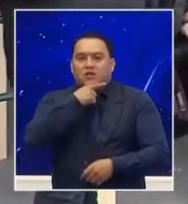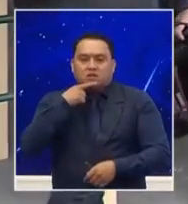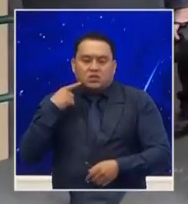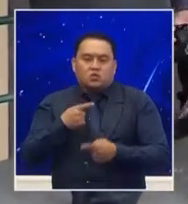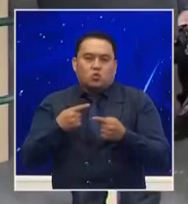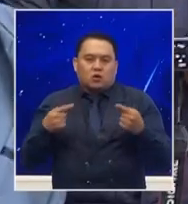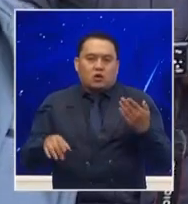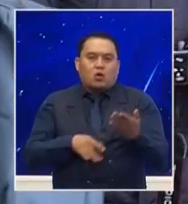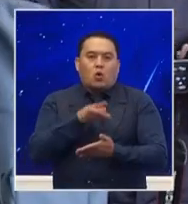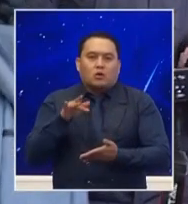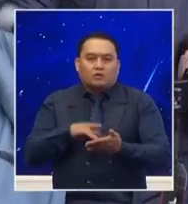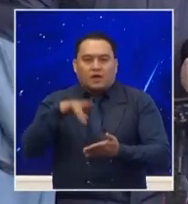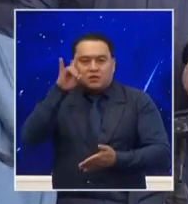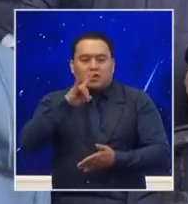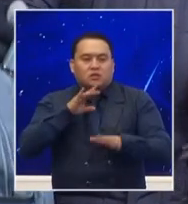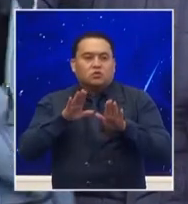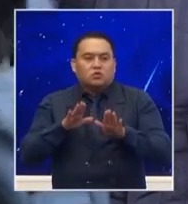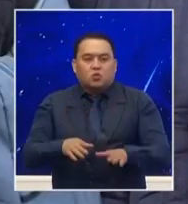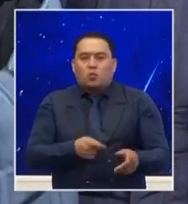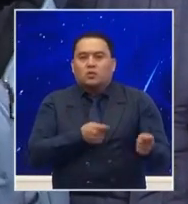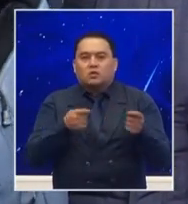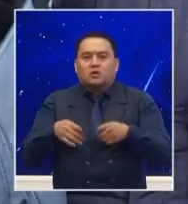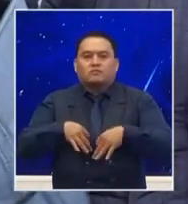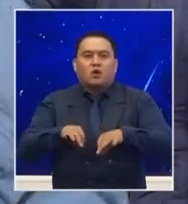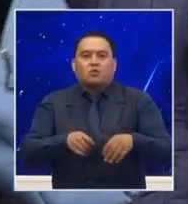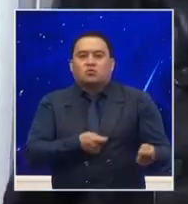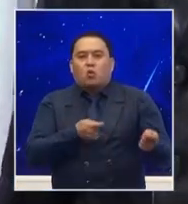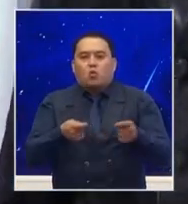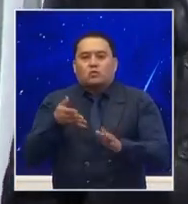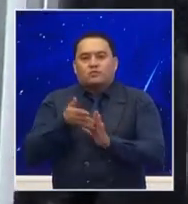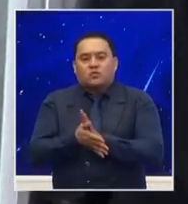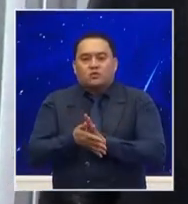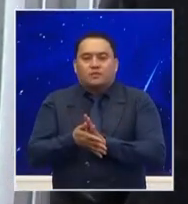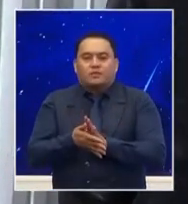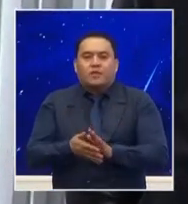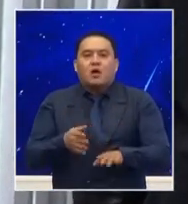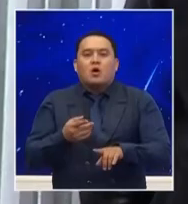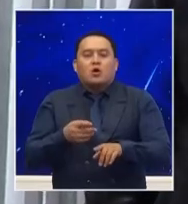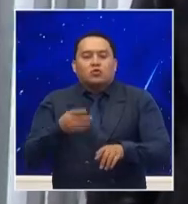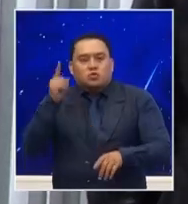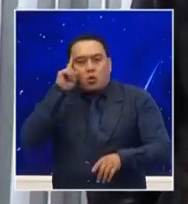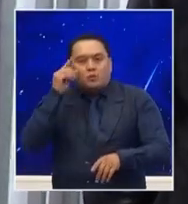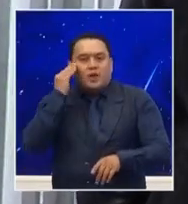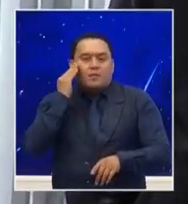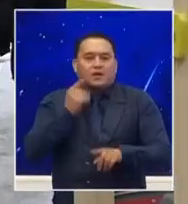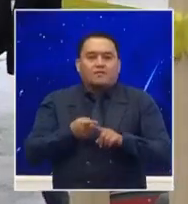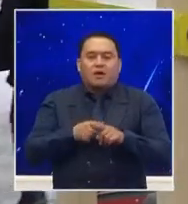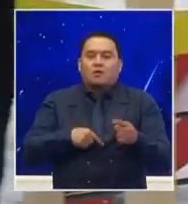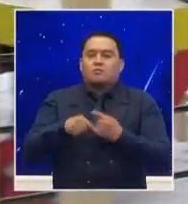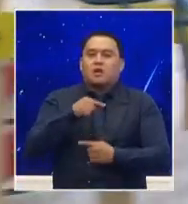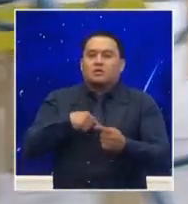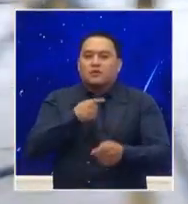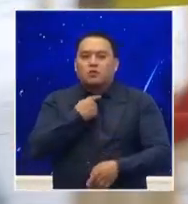или других городов Казахстана. Только на транспортировку таких комплексов уходило немало средств. Учитывая все эти нюансы,